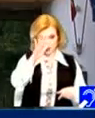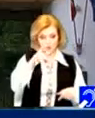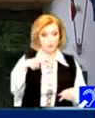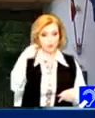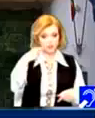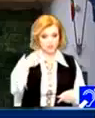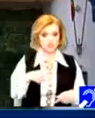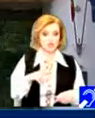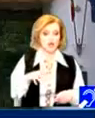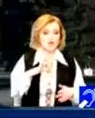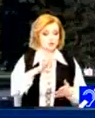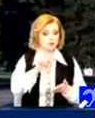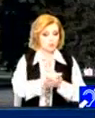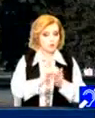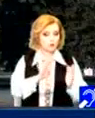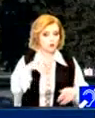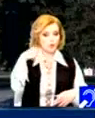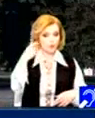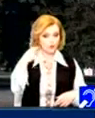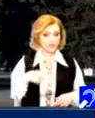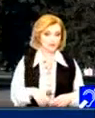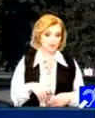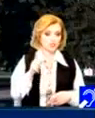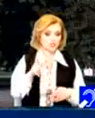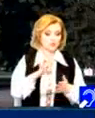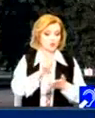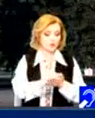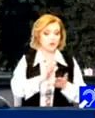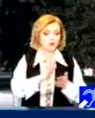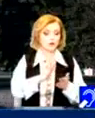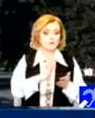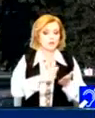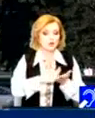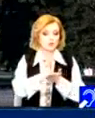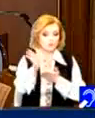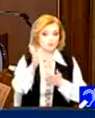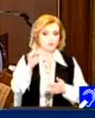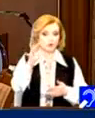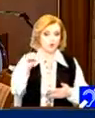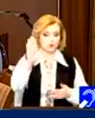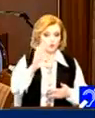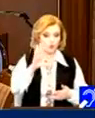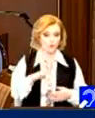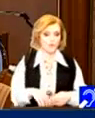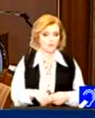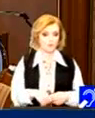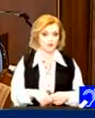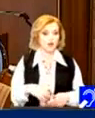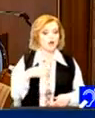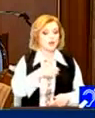Chișinău maturitate politică și plasarea vectorului european al țării în topul preferințelor. Important